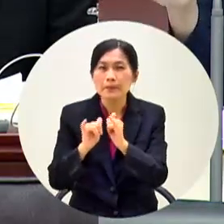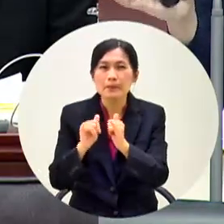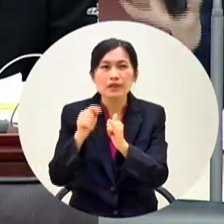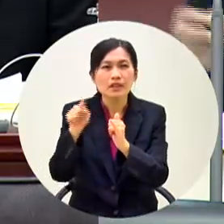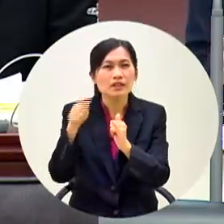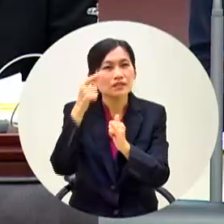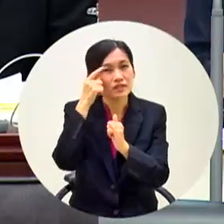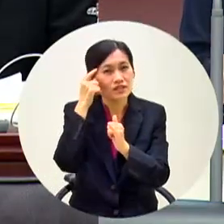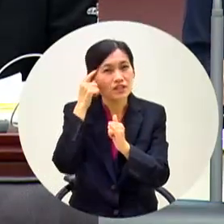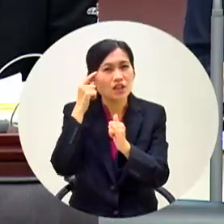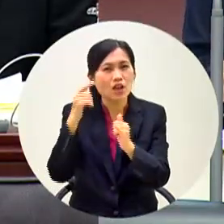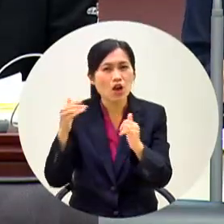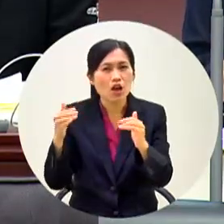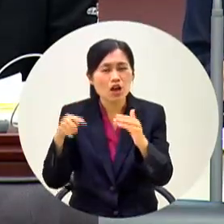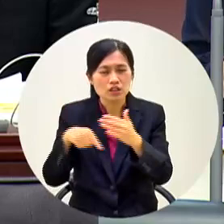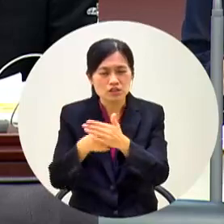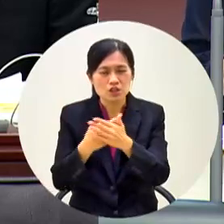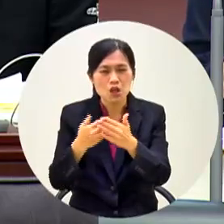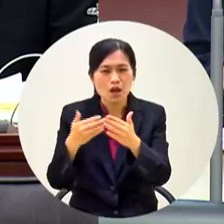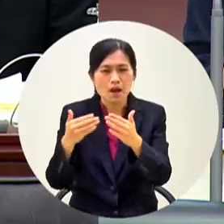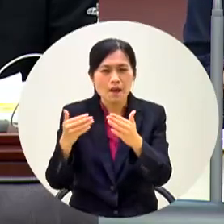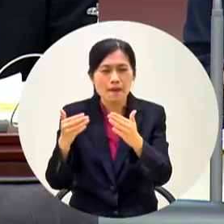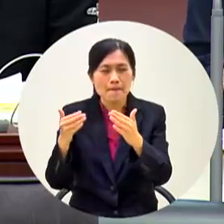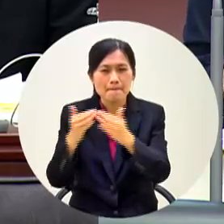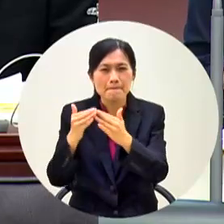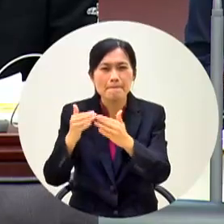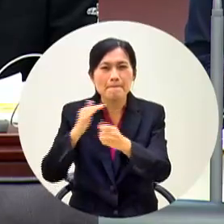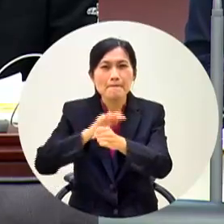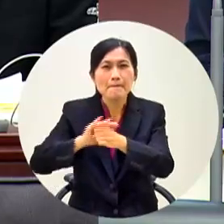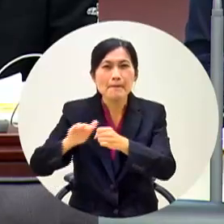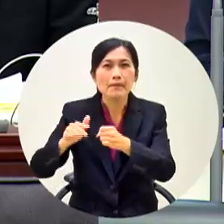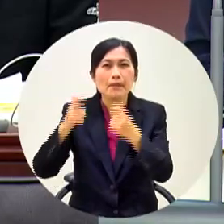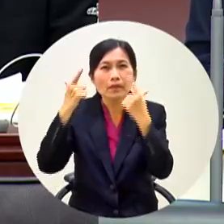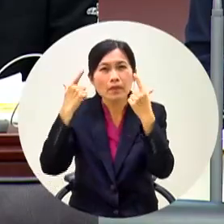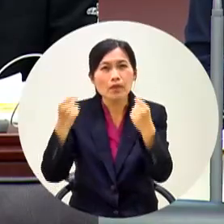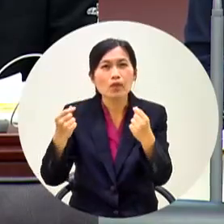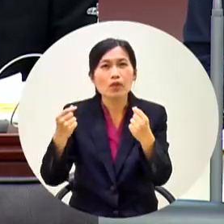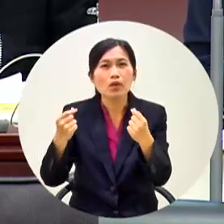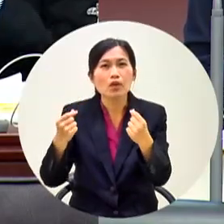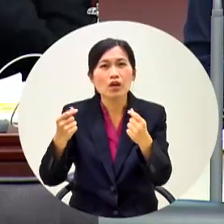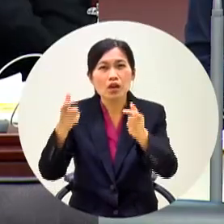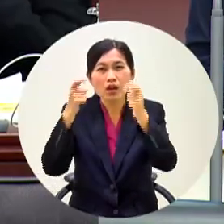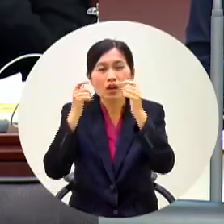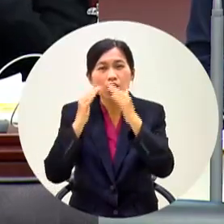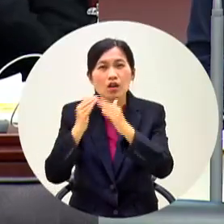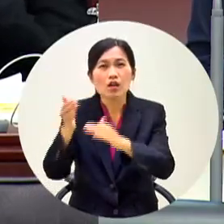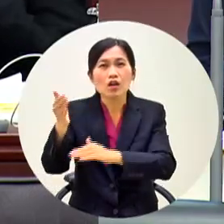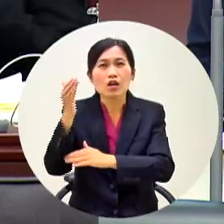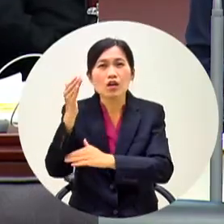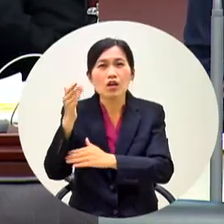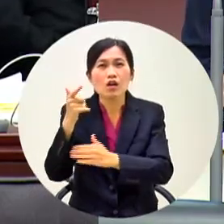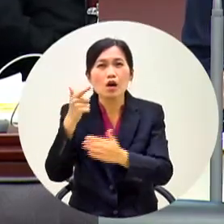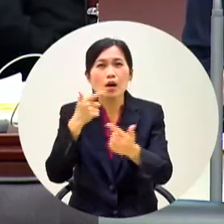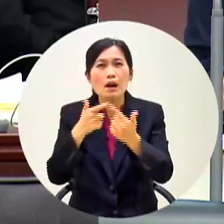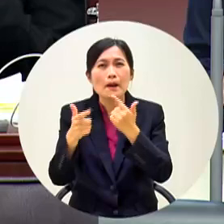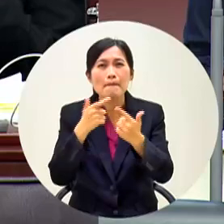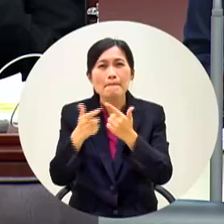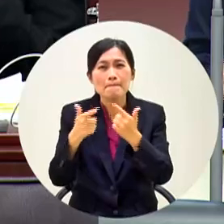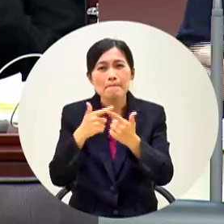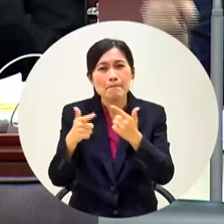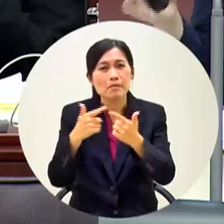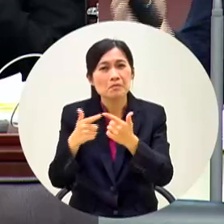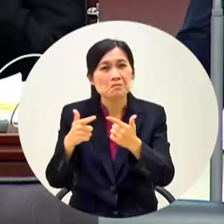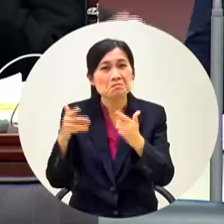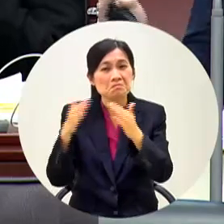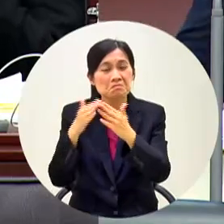通常都是盖到满，所以也许它是属于高雄市政府不符合法规的房子，